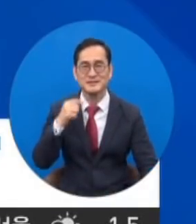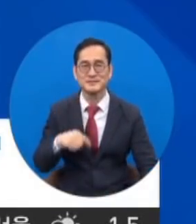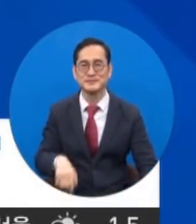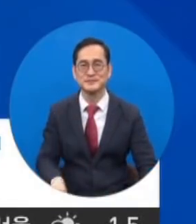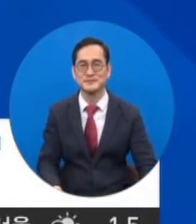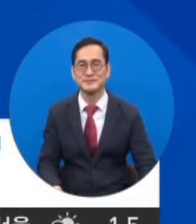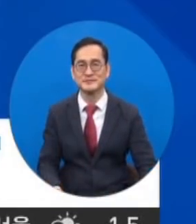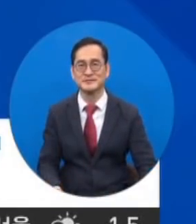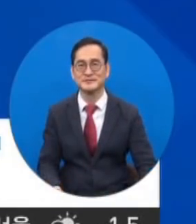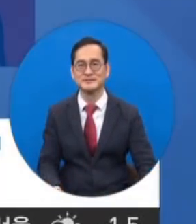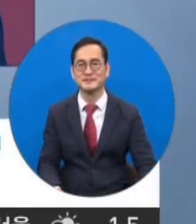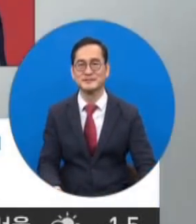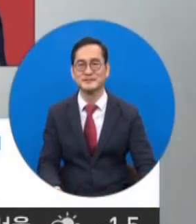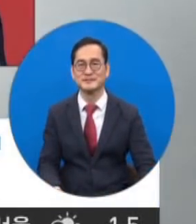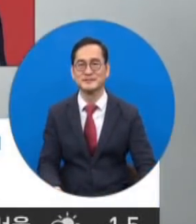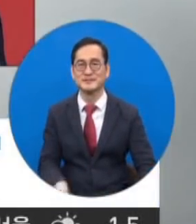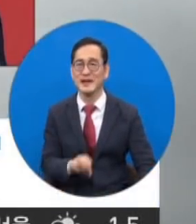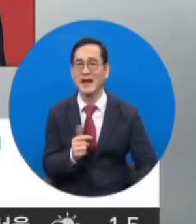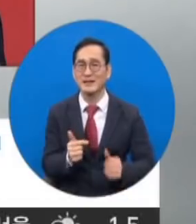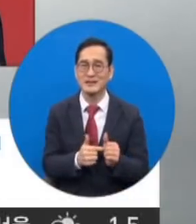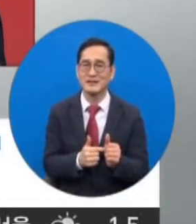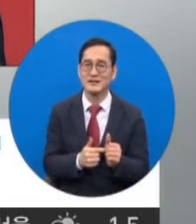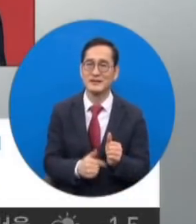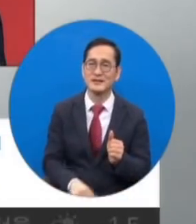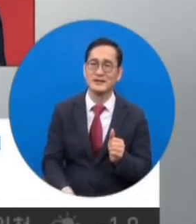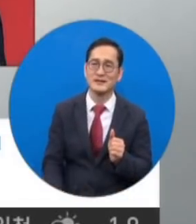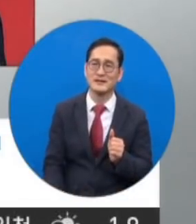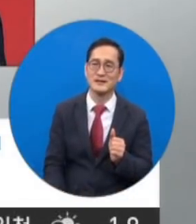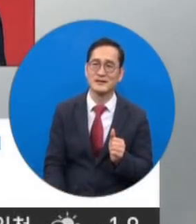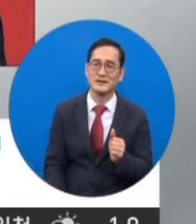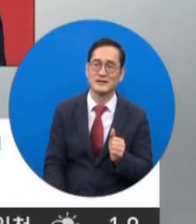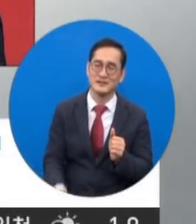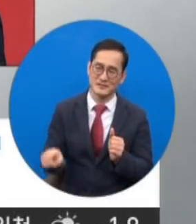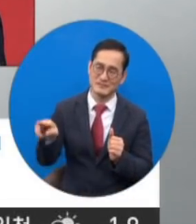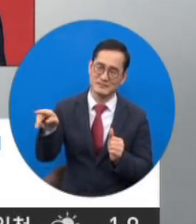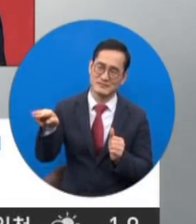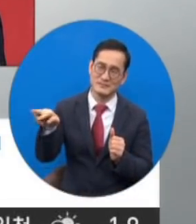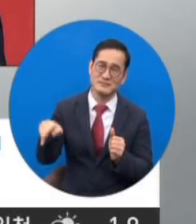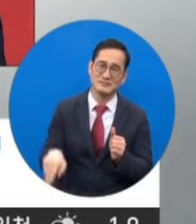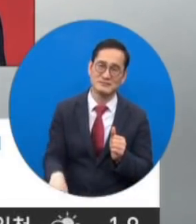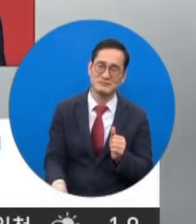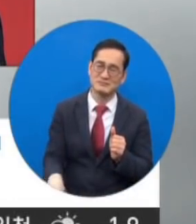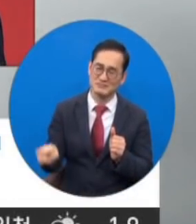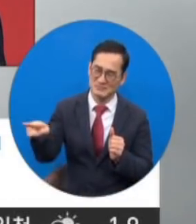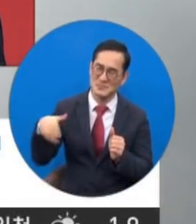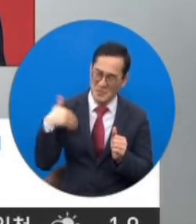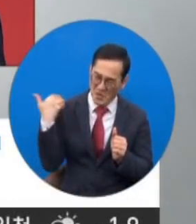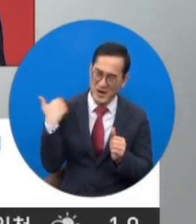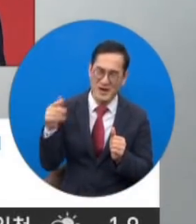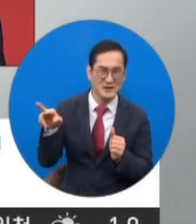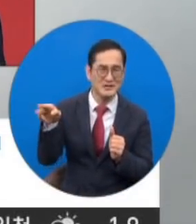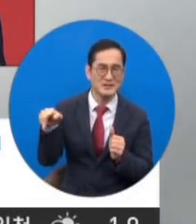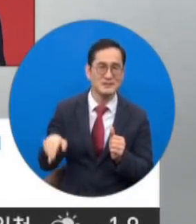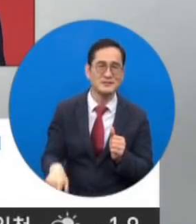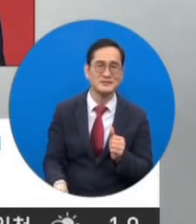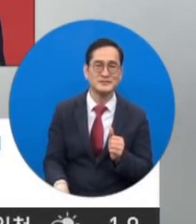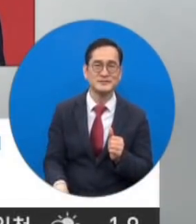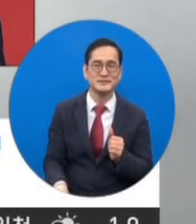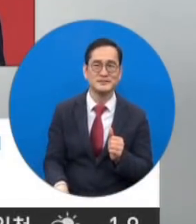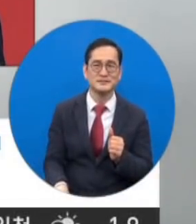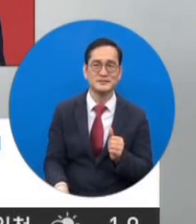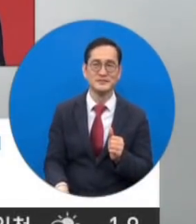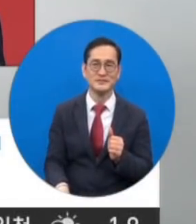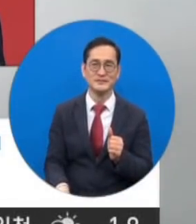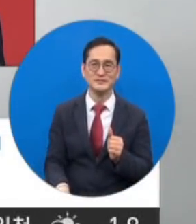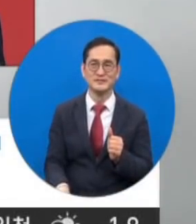안철수 후보가 어제 윤석열 후보가 잘 모른다라는 취지의 지적을 많이 했는데 그런 지적은 충분히 할수 있는데요. 그 이후에 이제 안철수 후보가